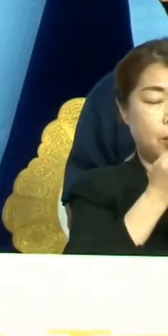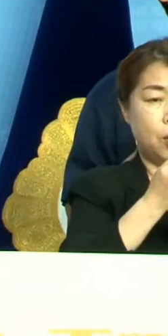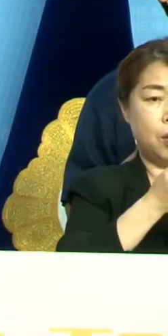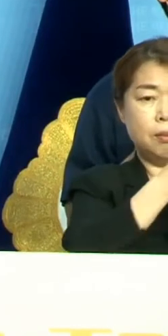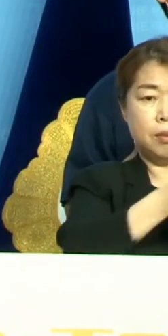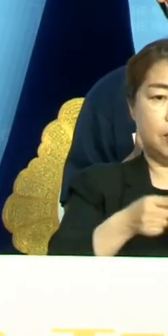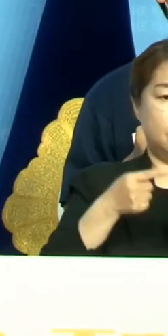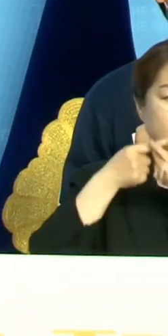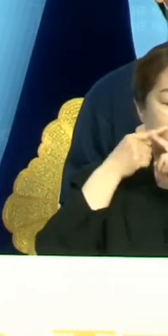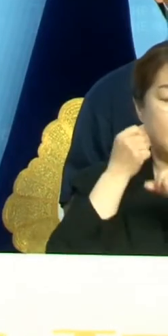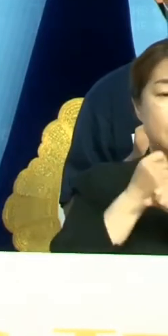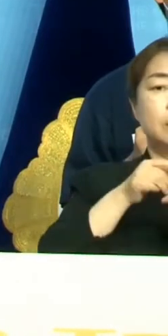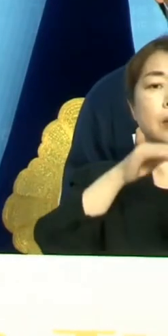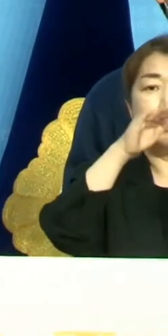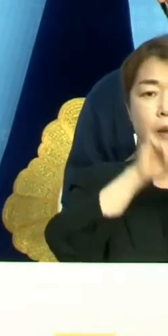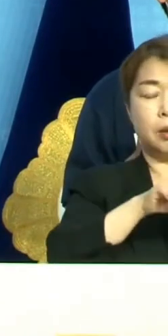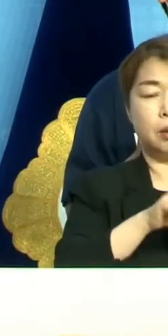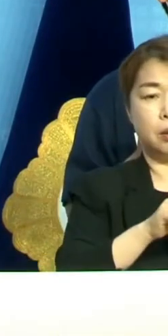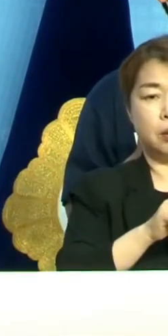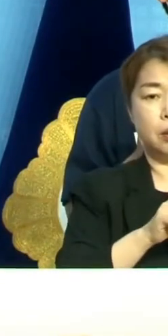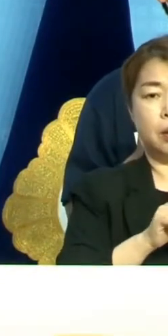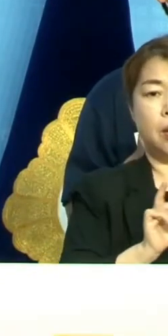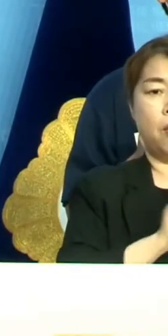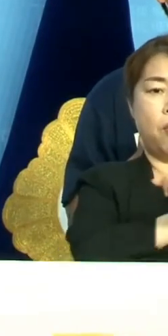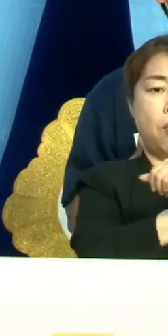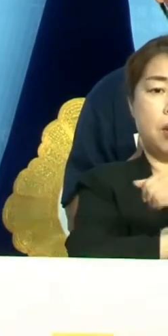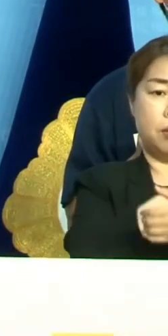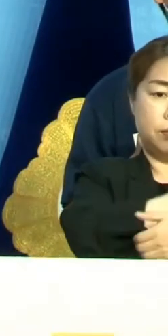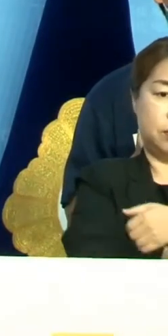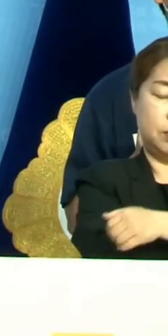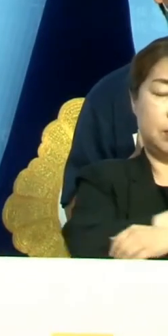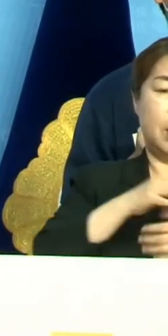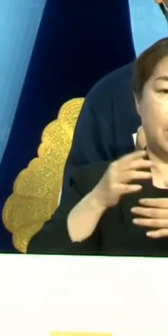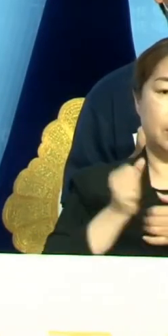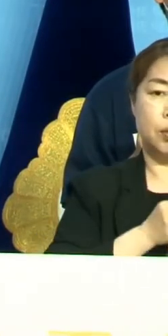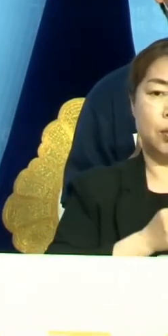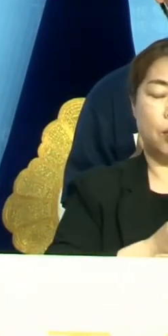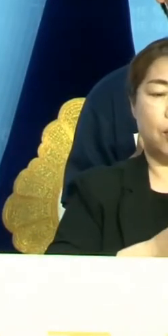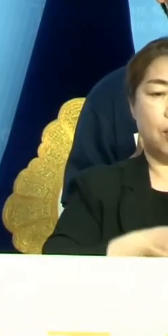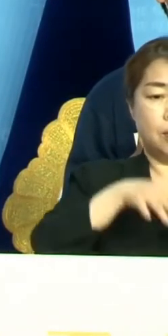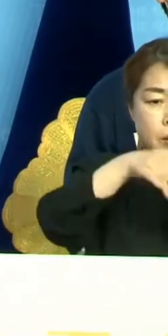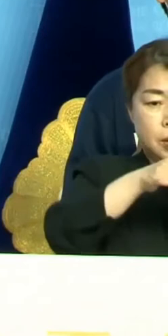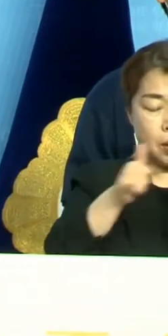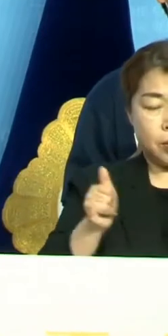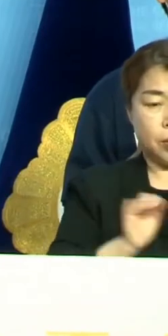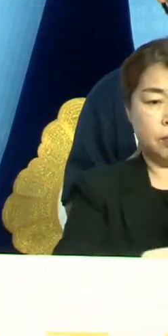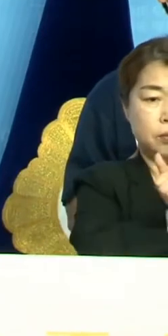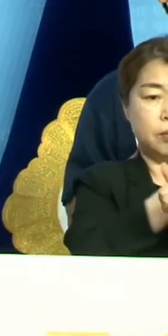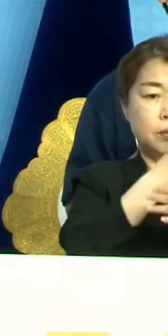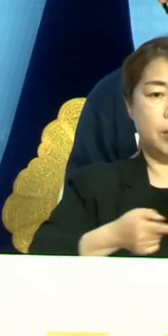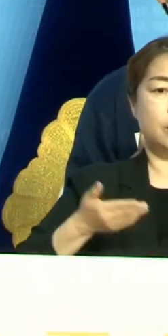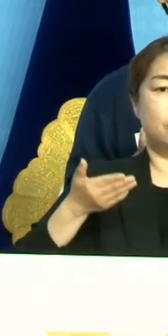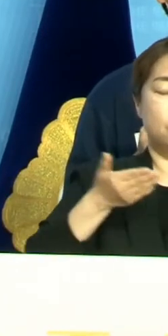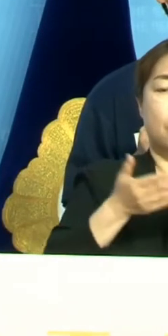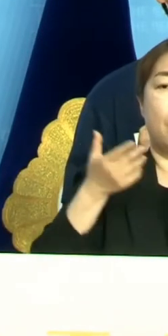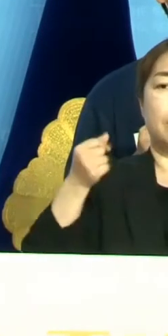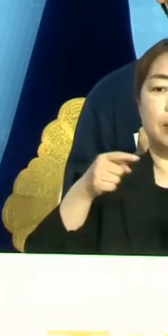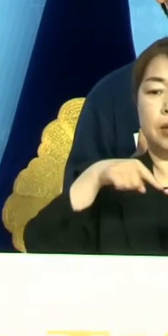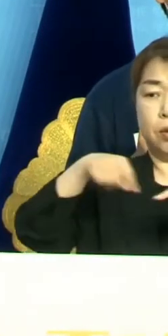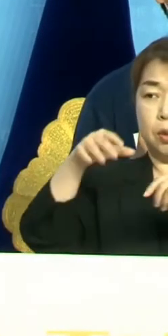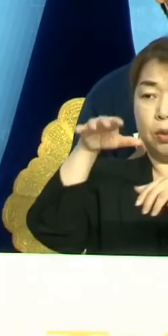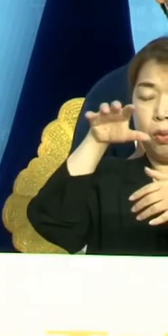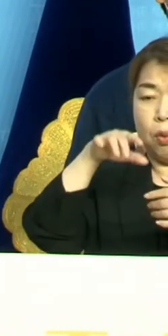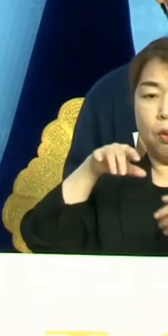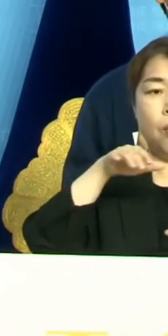가려고 한 것은 비대칭적인 권력을 이용해 구성원들에게 불이익을 강한 이전 정권의 블랙 미스트와 정확히